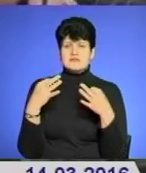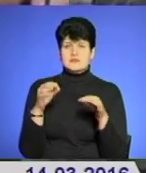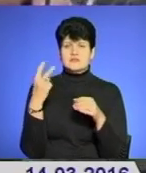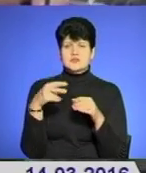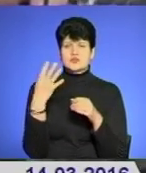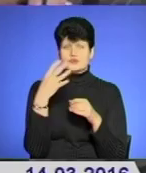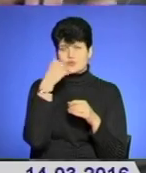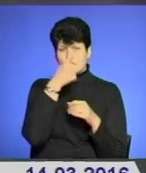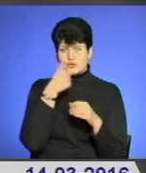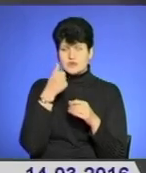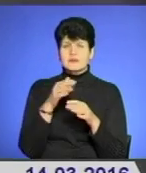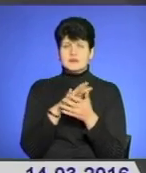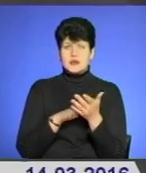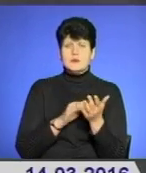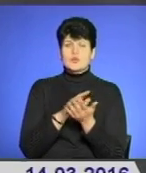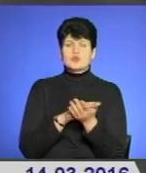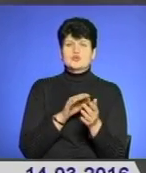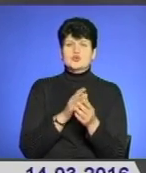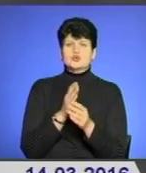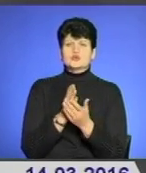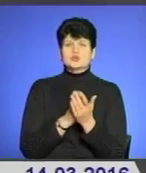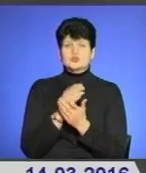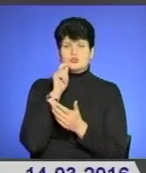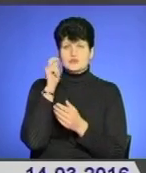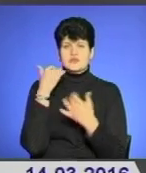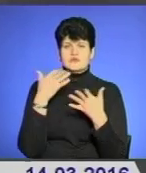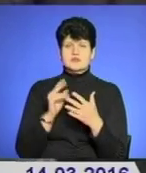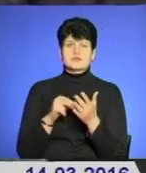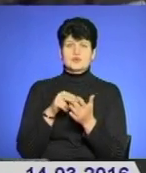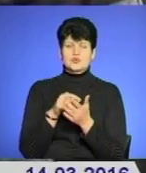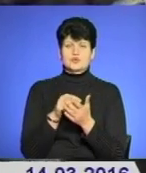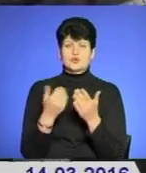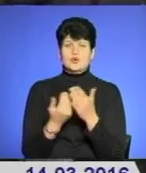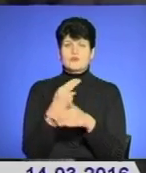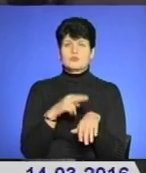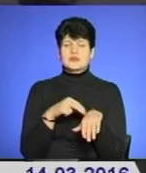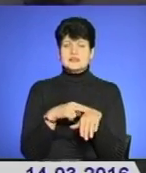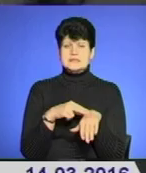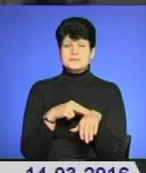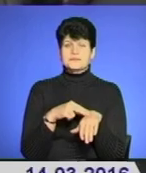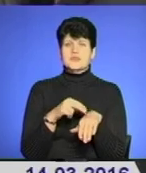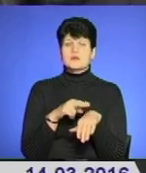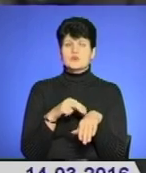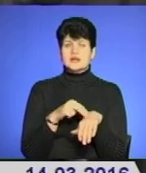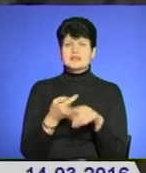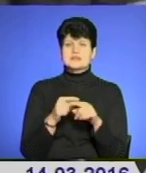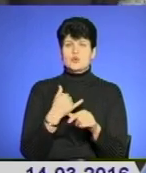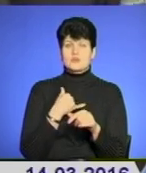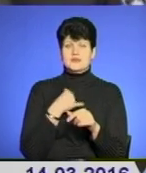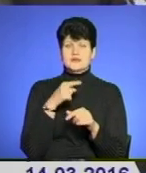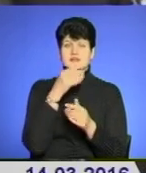далі продовжує службу Україні та вже у строю нової поліції. Для поліція – це в мене така